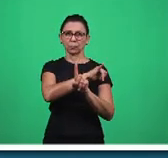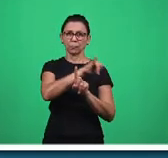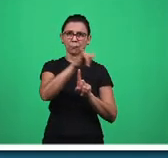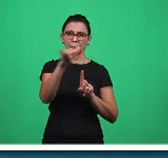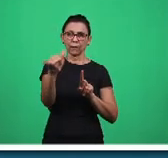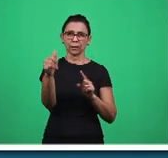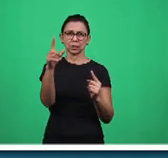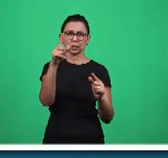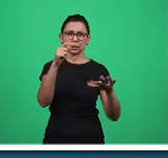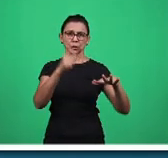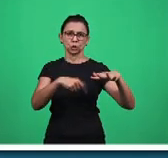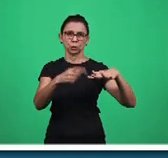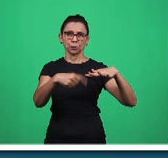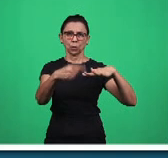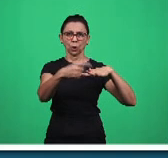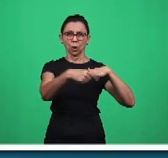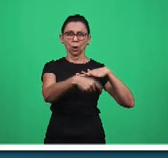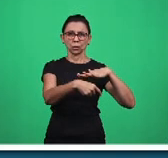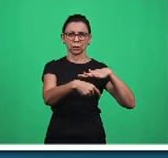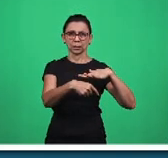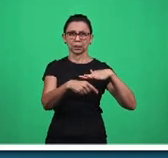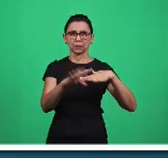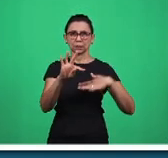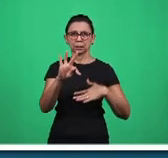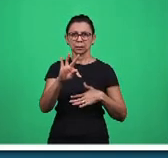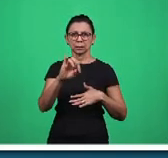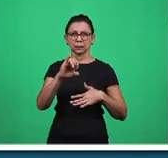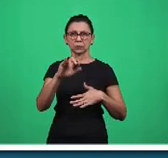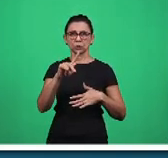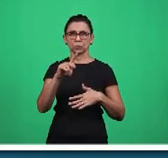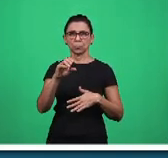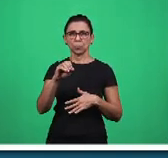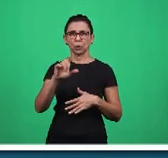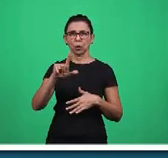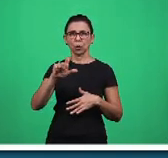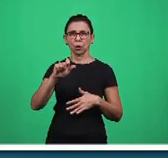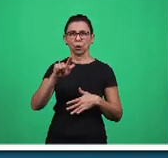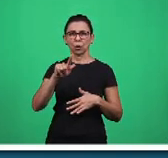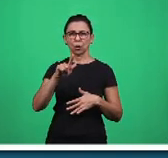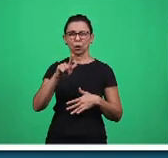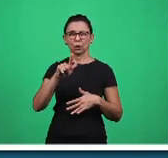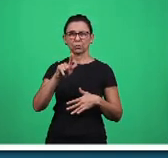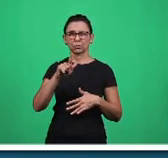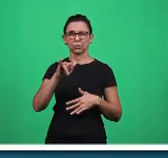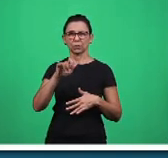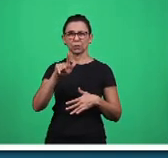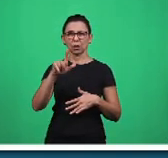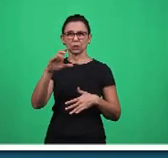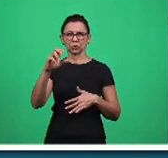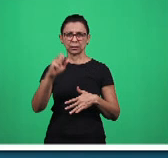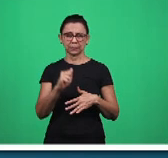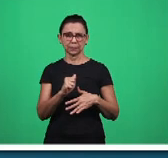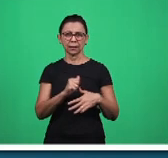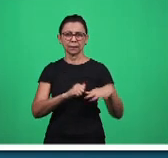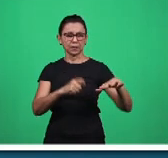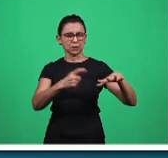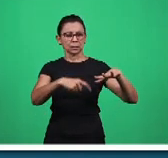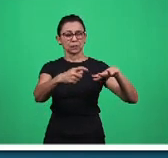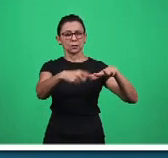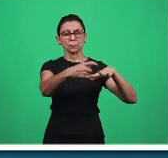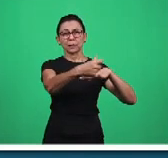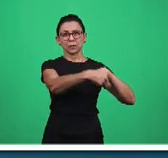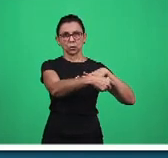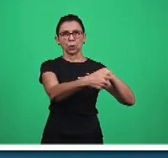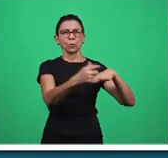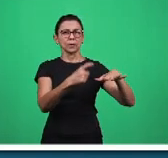typologique. Le mot typologique signifie le genre prophétique de ces personnes, de ces